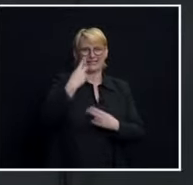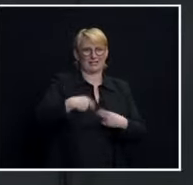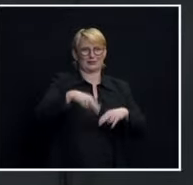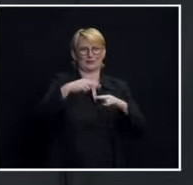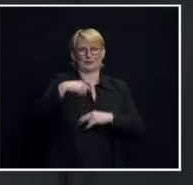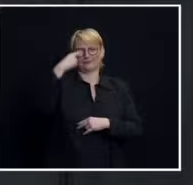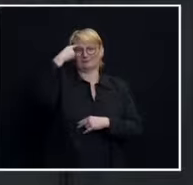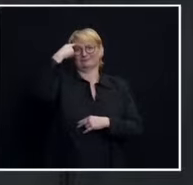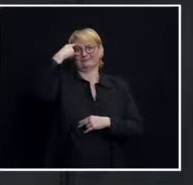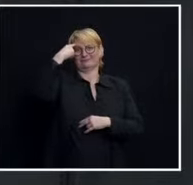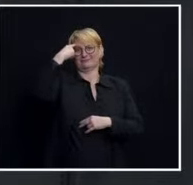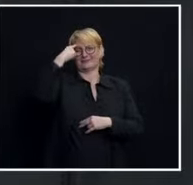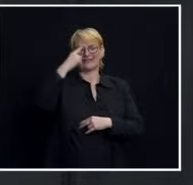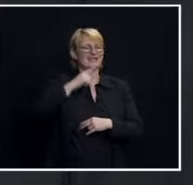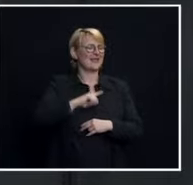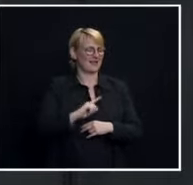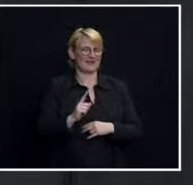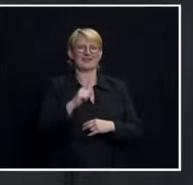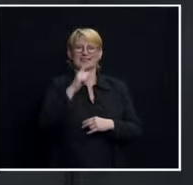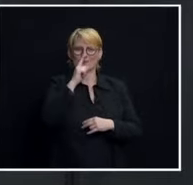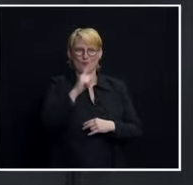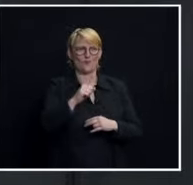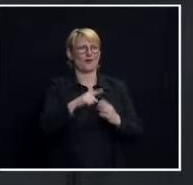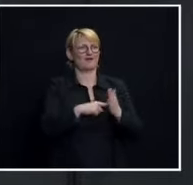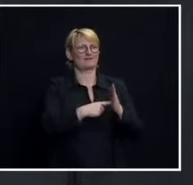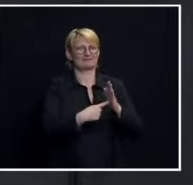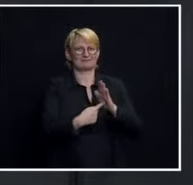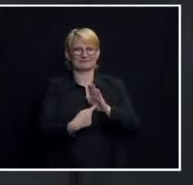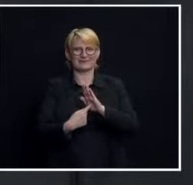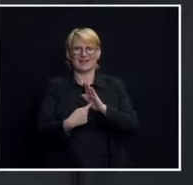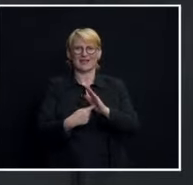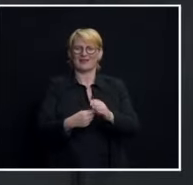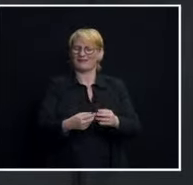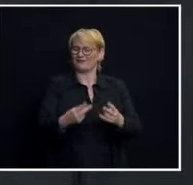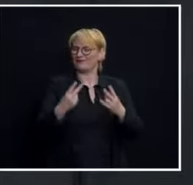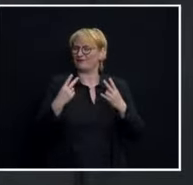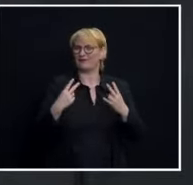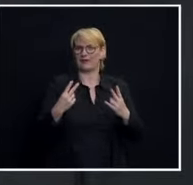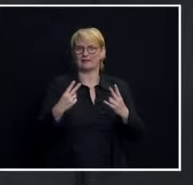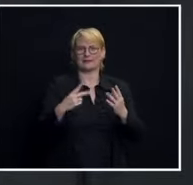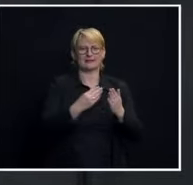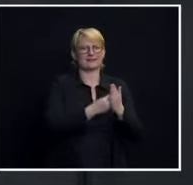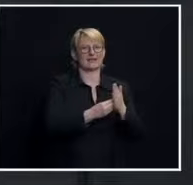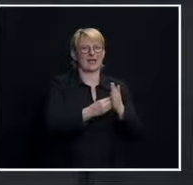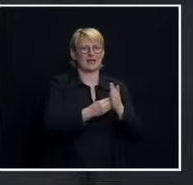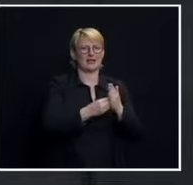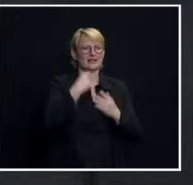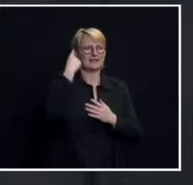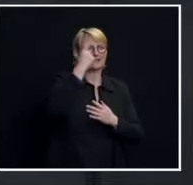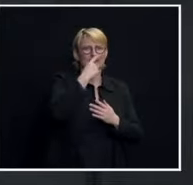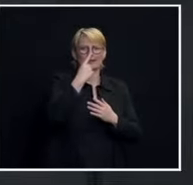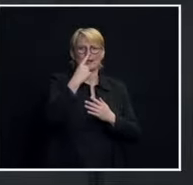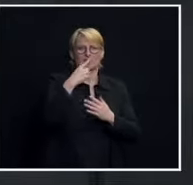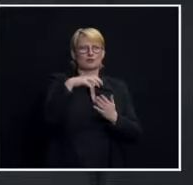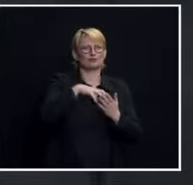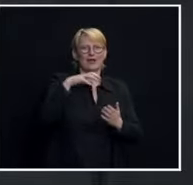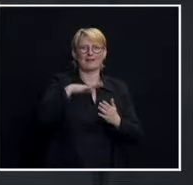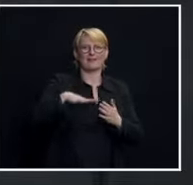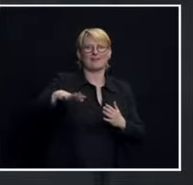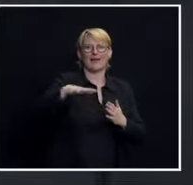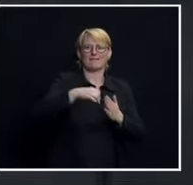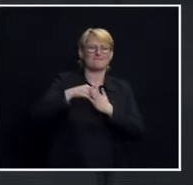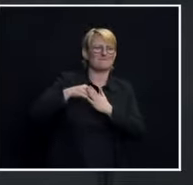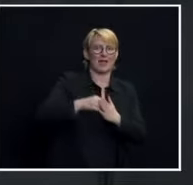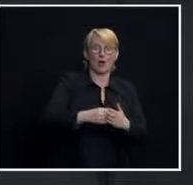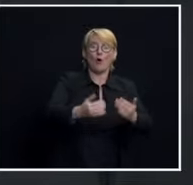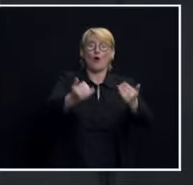ein starkes Zeichen der Gesichter, die diese Stadt und unser Land heute prägen. Und Sie, meine Damen